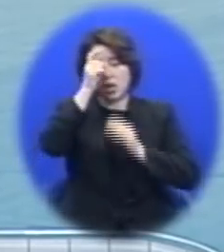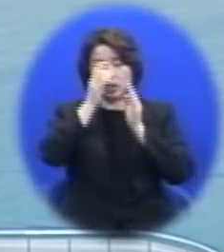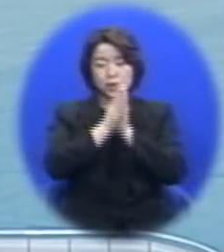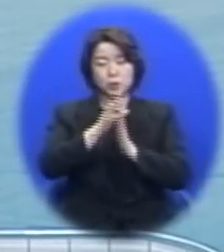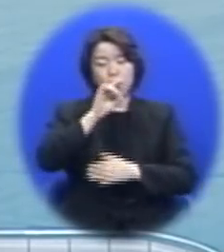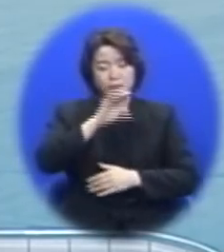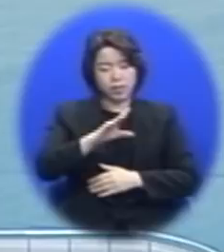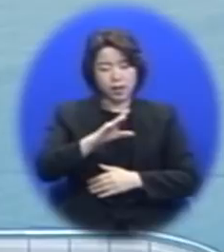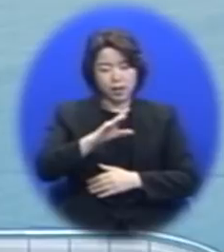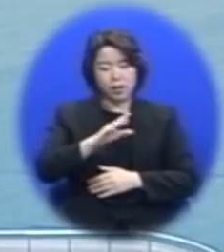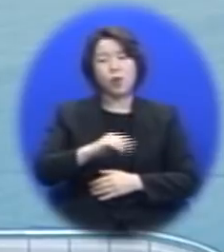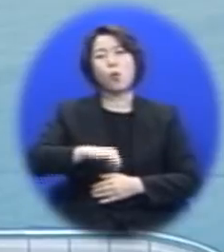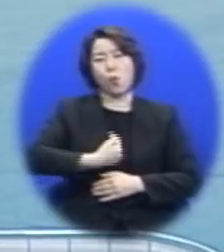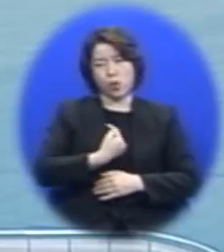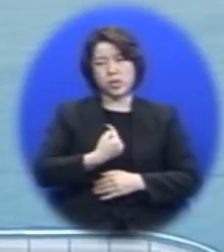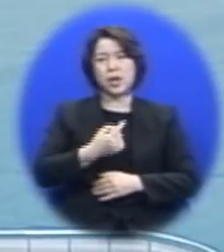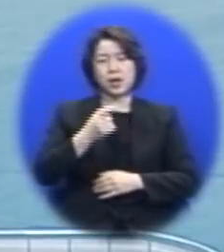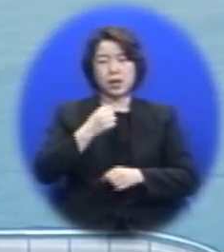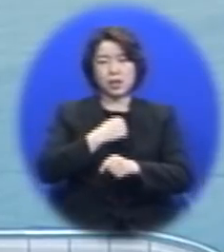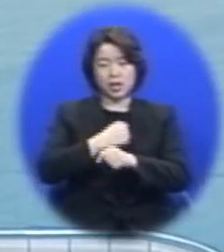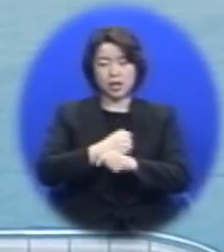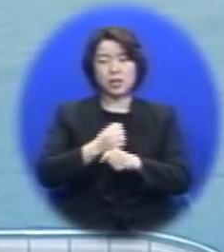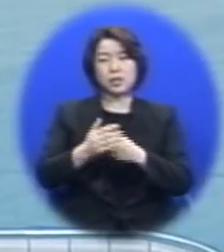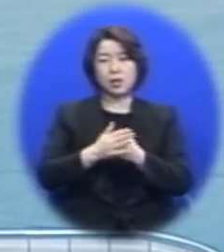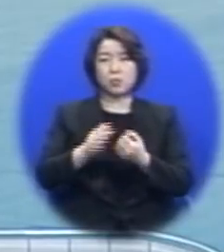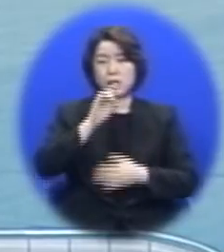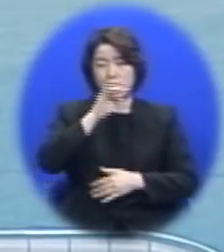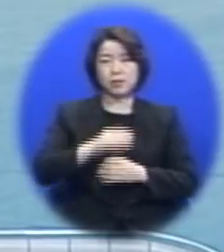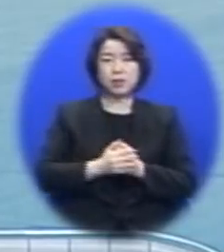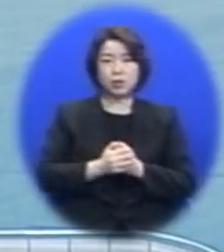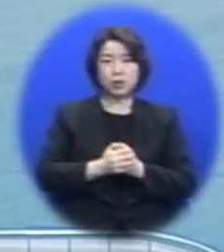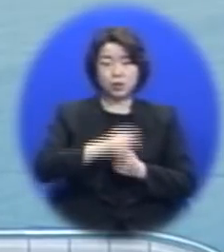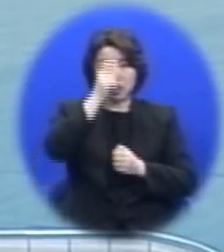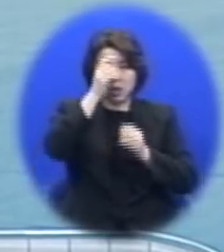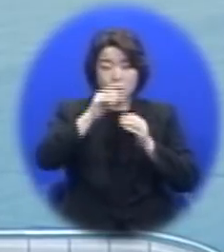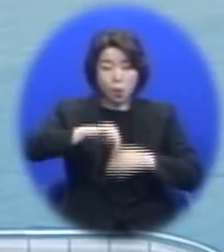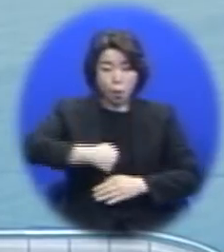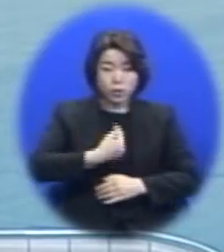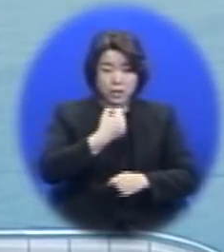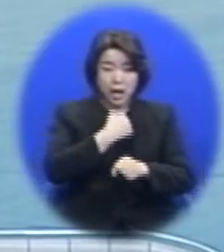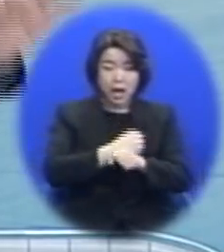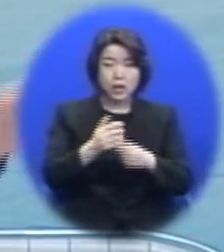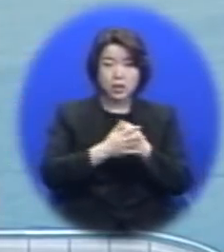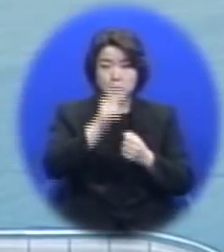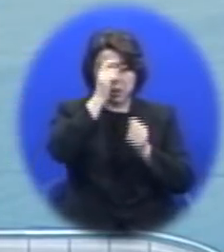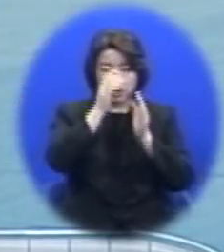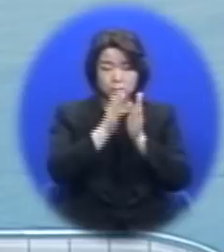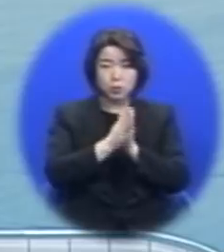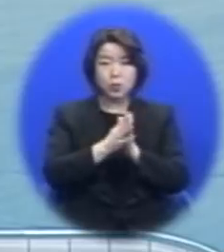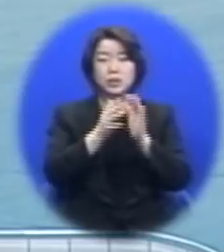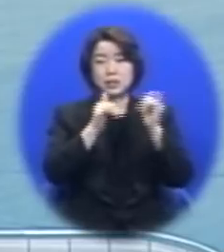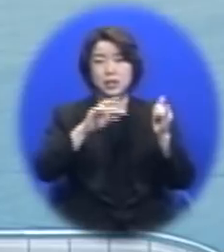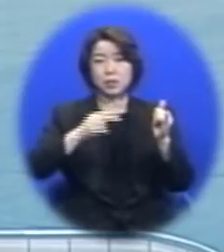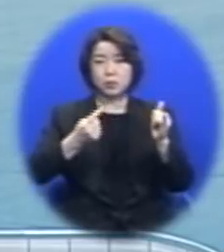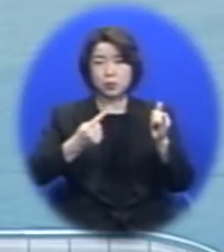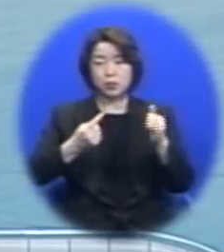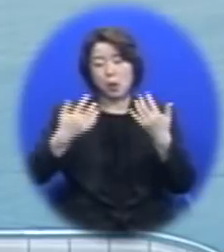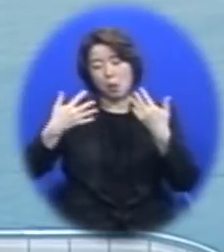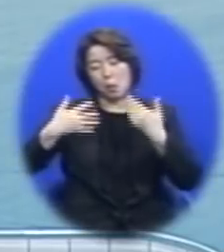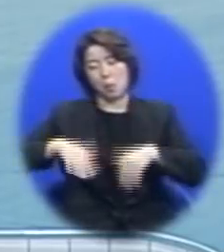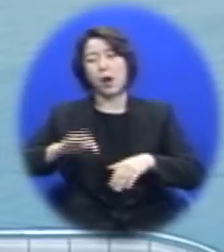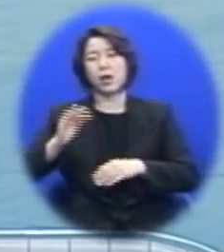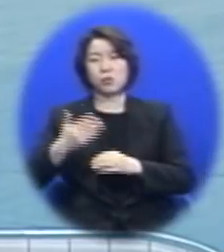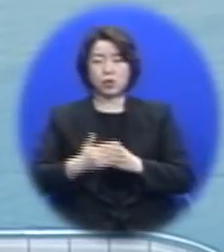혼자 기도하려니까 그런 겁니다. 혼자 기도하니까 기도하던 사람도 결국은 힘 빠져서 다 기도 못하는 상태에 빠진